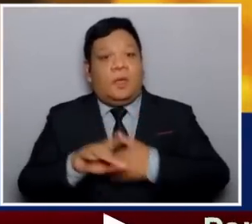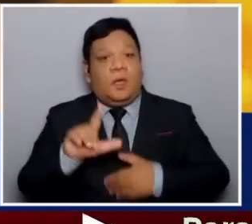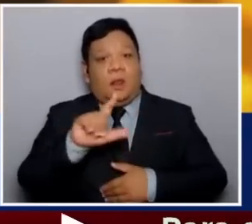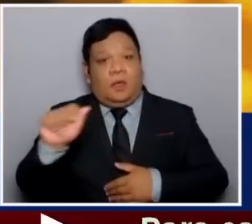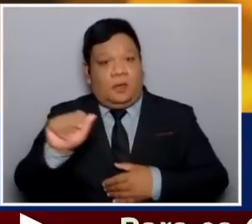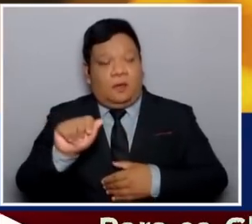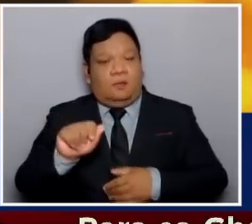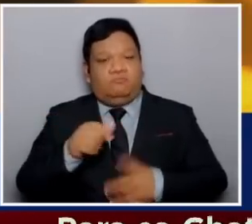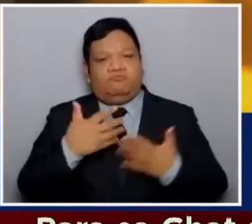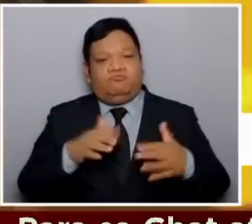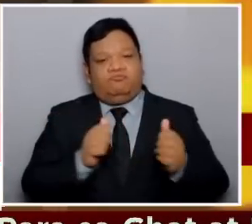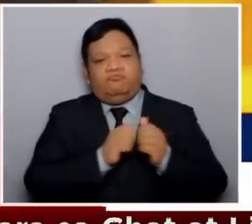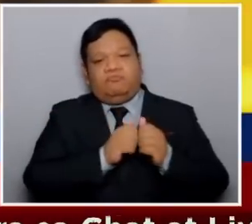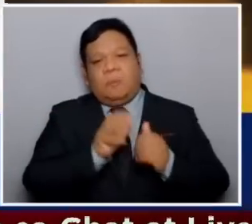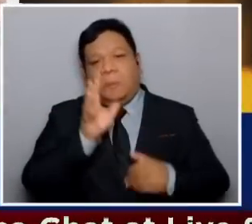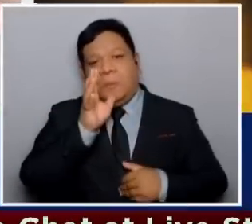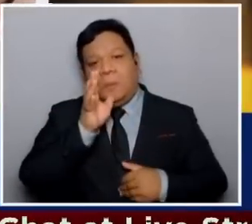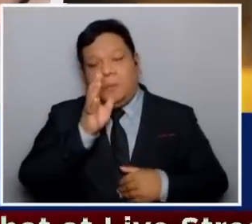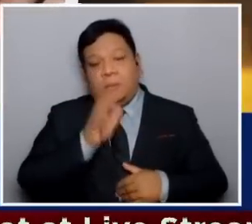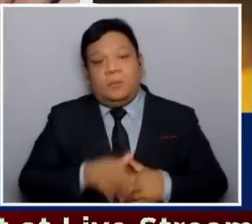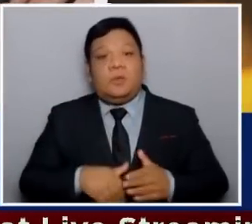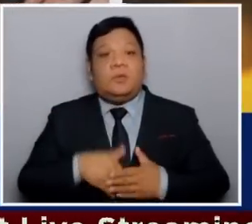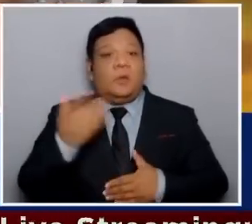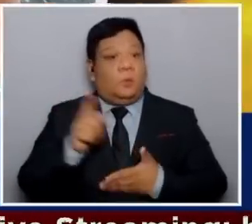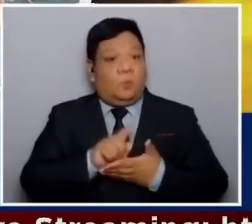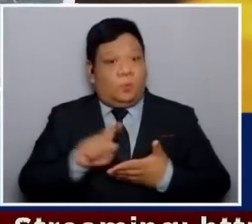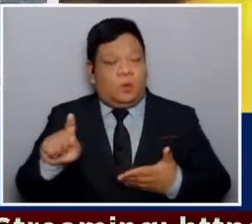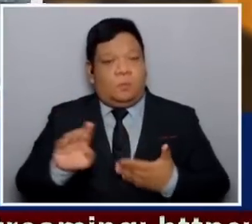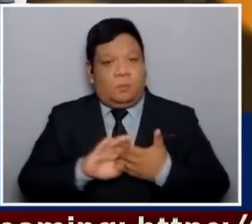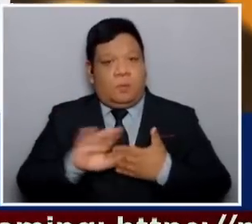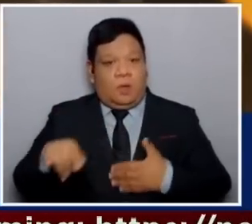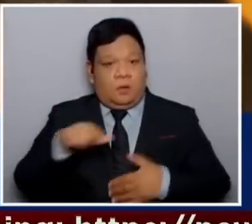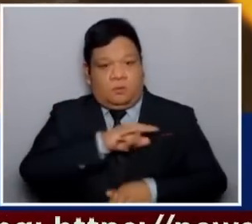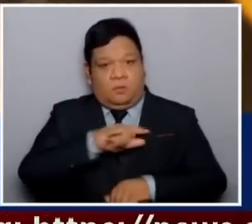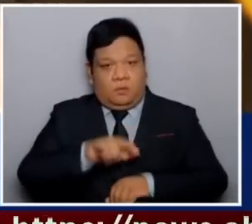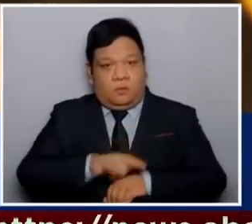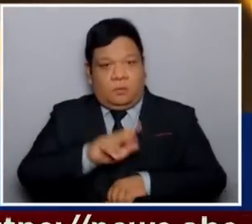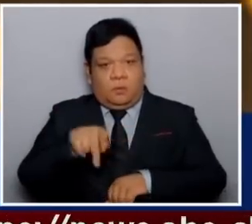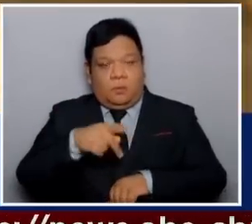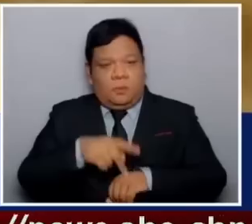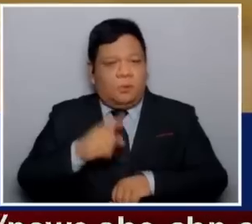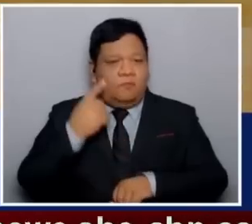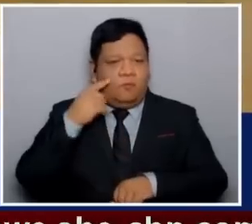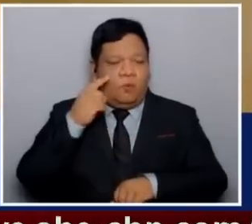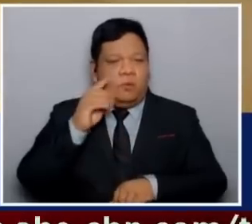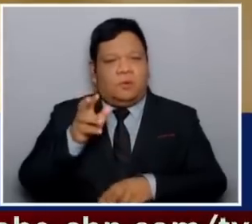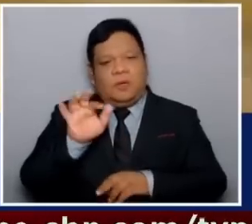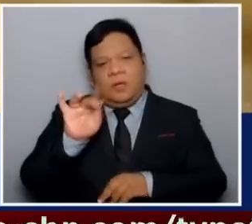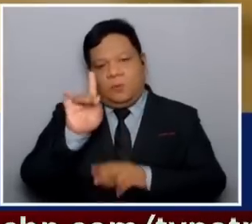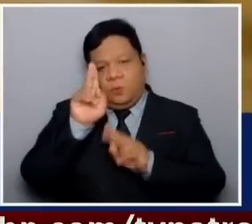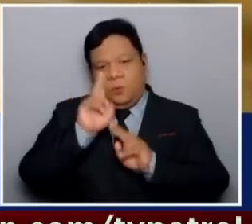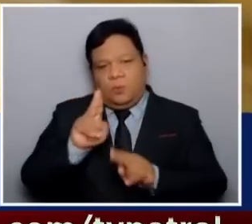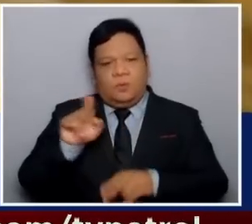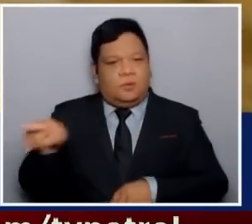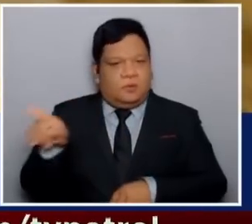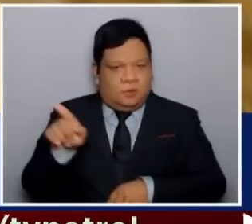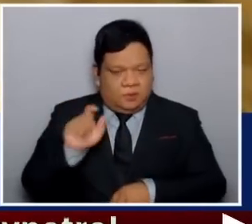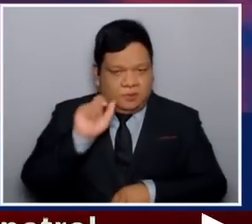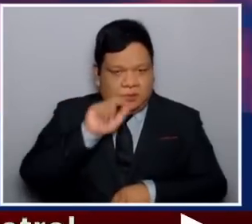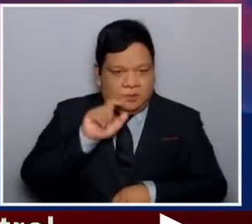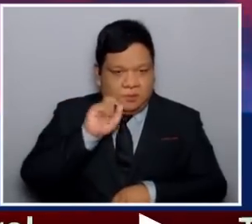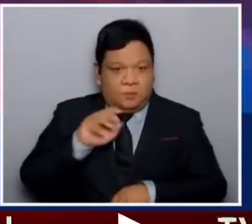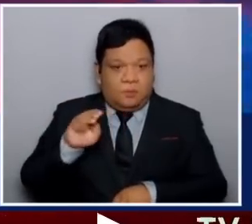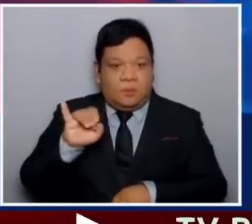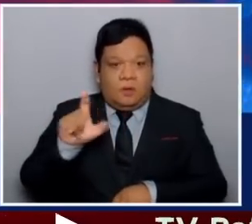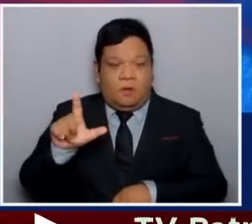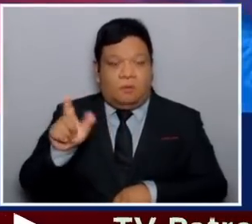Cuneta. At sa susunod na linggo ay uuwi siya ng Pilipinas para dumalo sa debut ng kapatid na si Miel. Kamakailan umamin si Miel